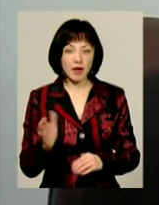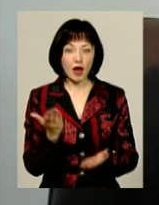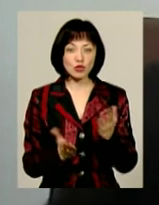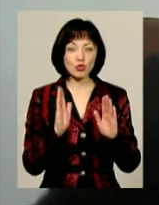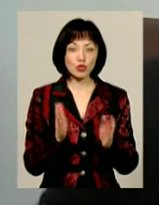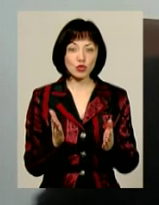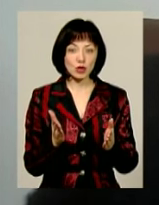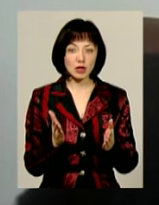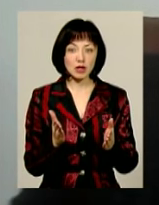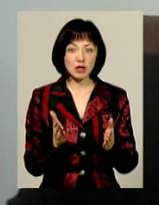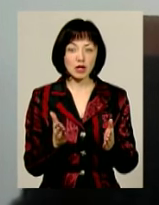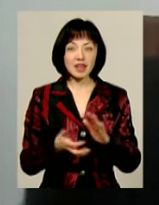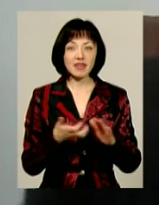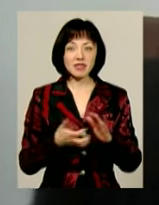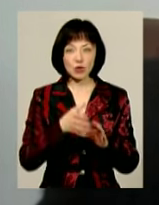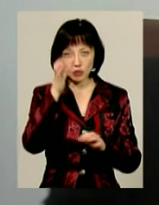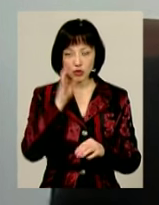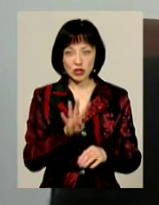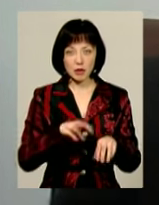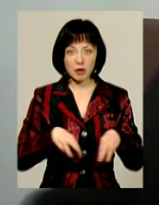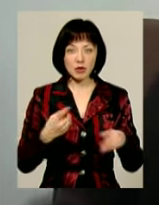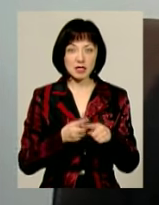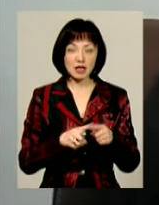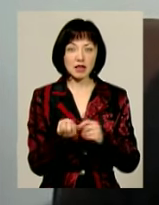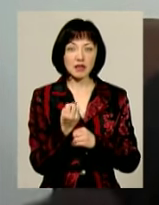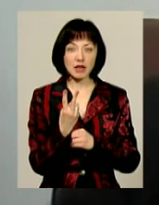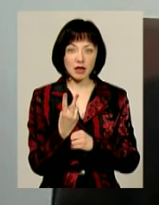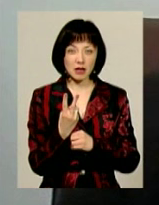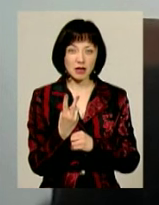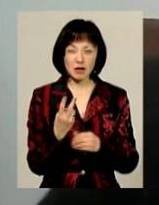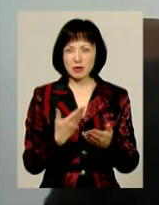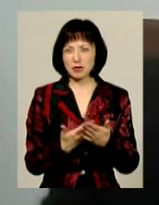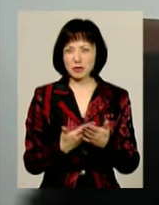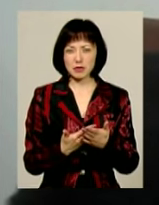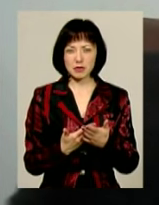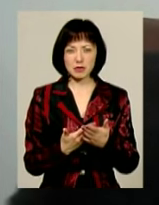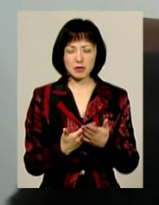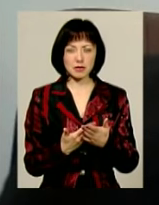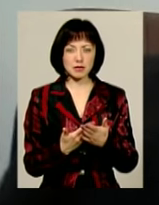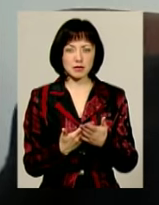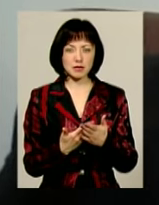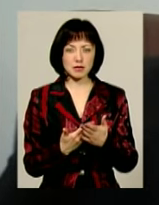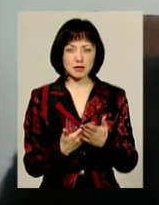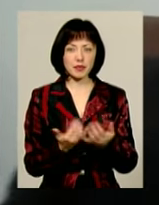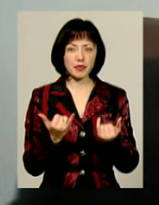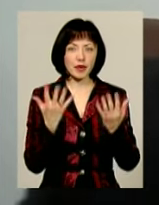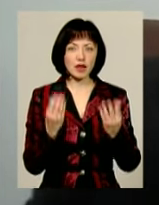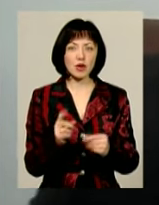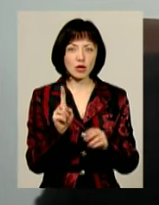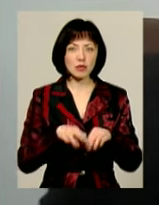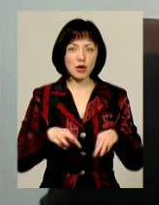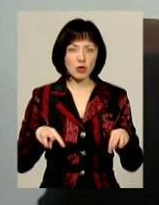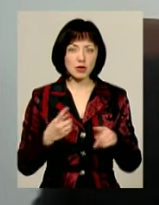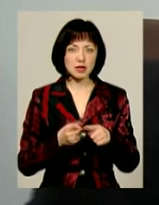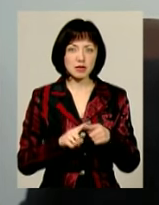був дефіцит освіти 4 мільйони, то на сьогоднішній день це буде складати, бо ми там передбачили на сьогоднішній день мільйон, це